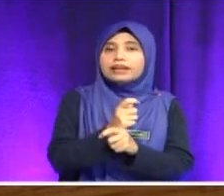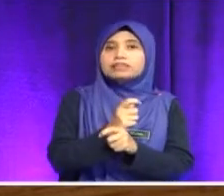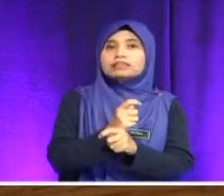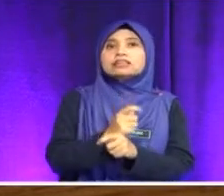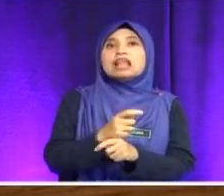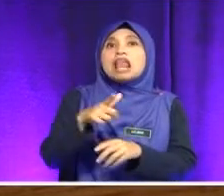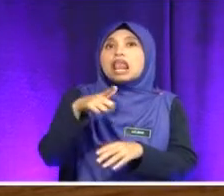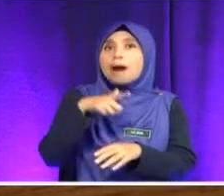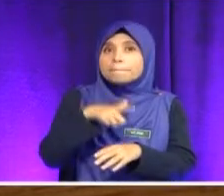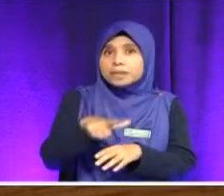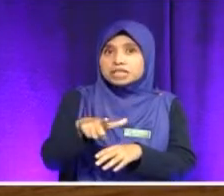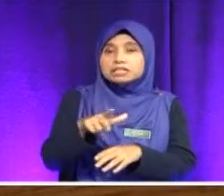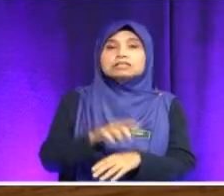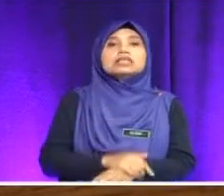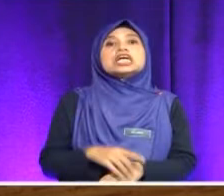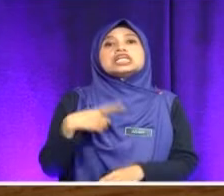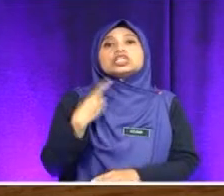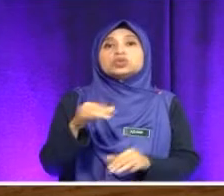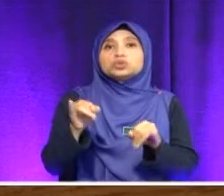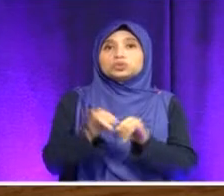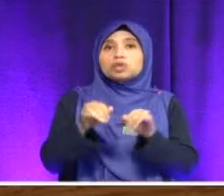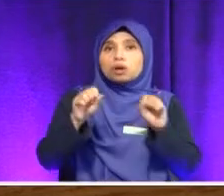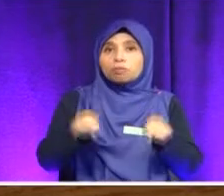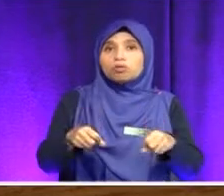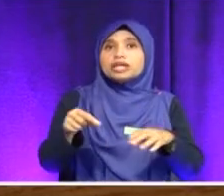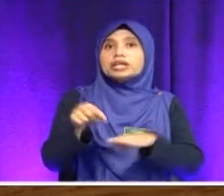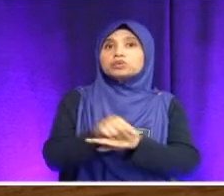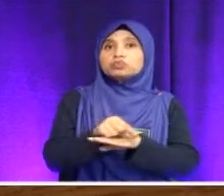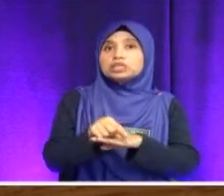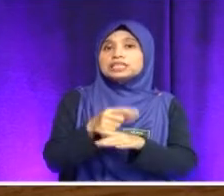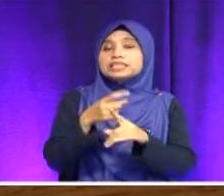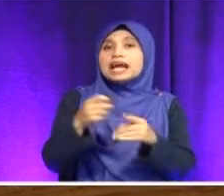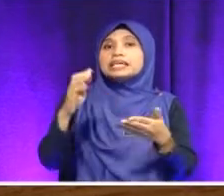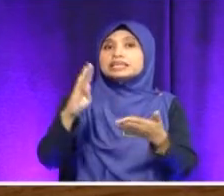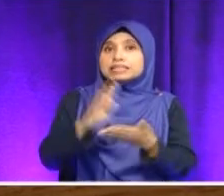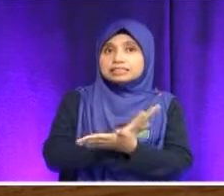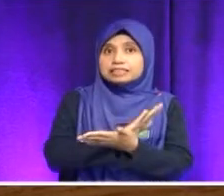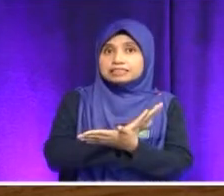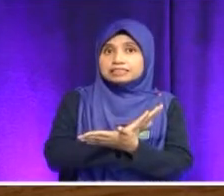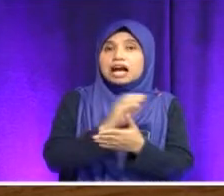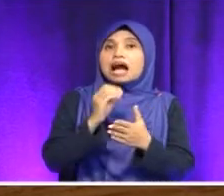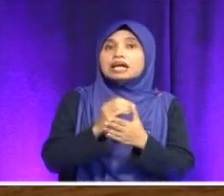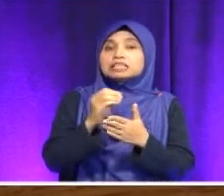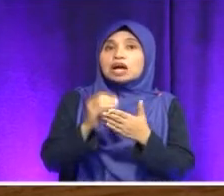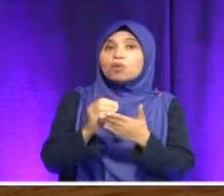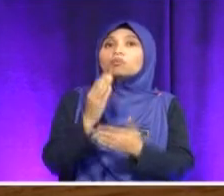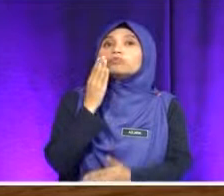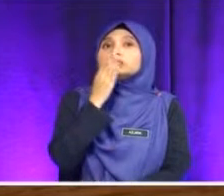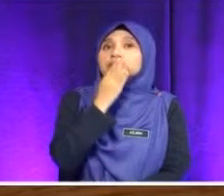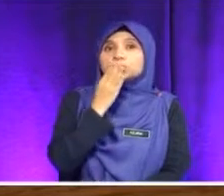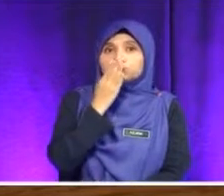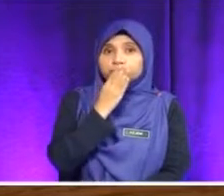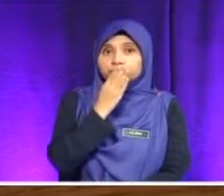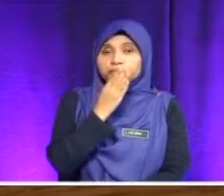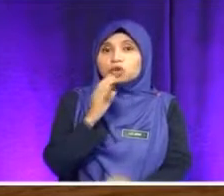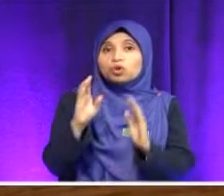oke selain depannya itu kita juga boleh menggunakan netqin dari kertas oke ataupun tisu Ayo kita